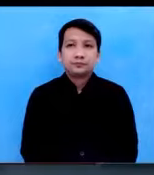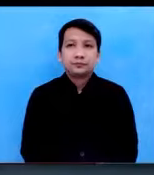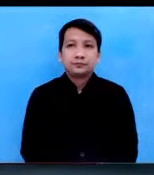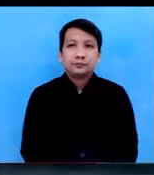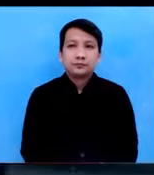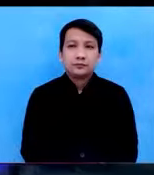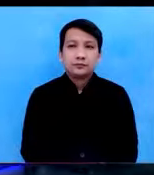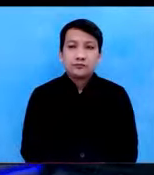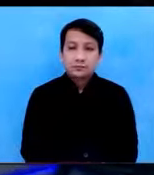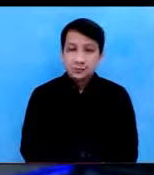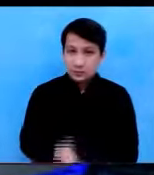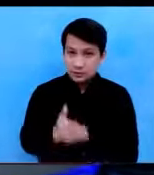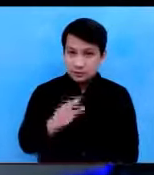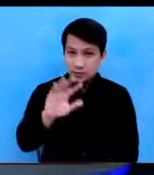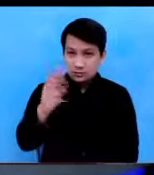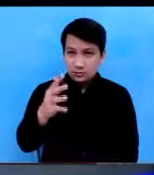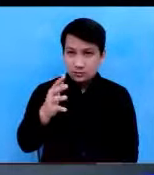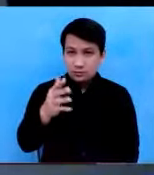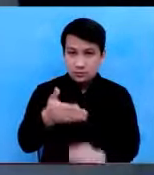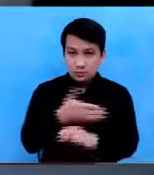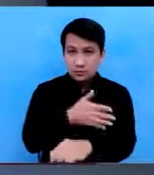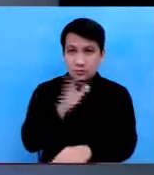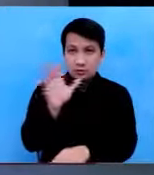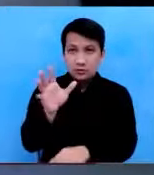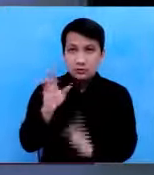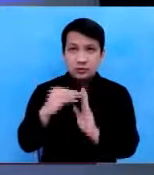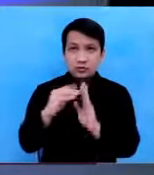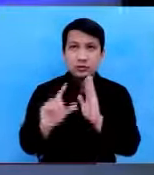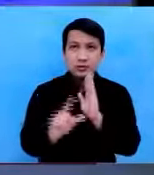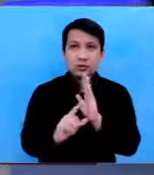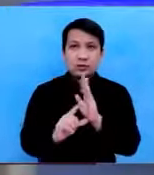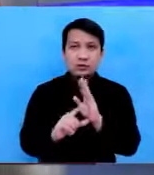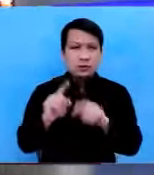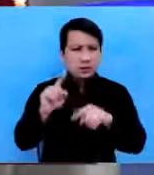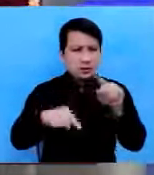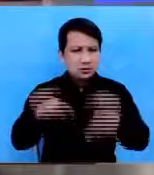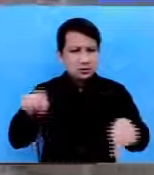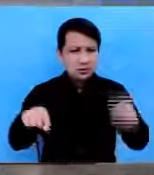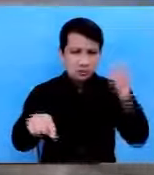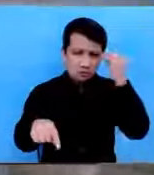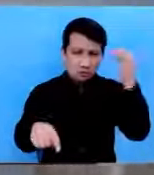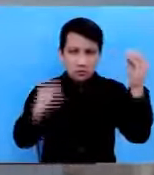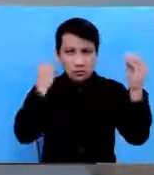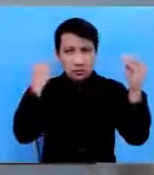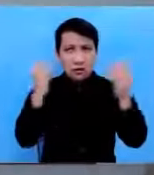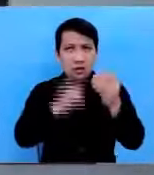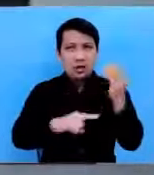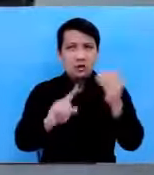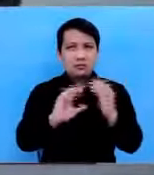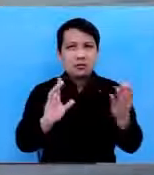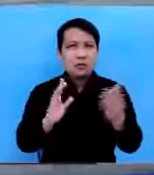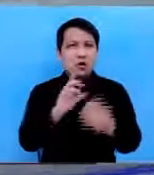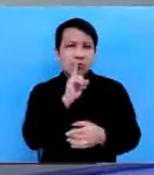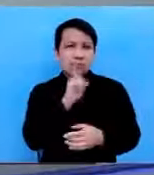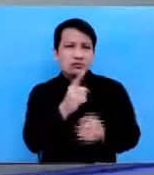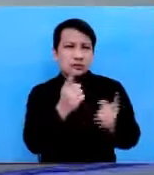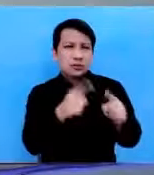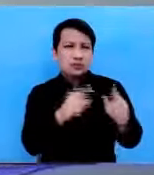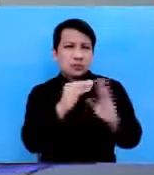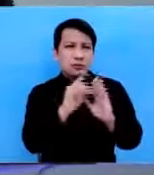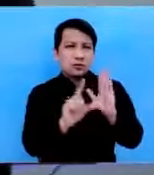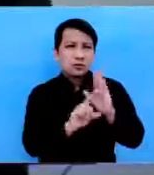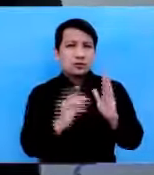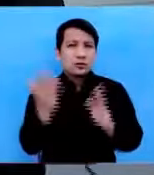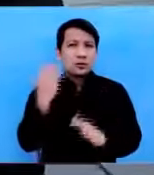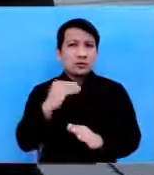Bago pa man ay kalimampung anibersaryo ng martial law, iba't ibang opinion po ang ating naririnig sa kung ano talaga ang nangyari sa ating bansa, kalahating siglo